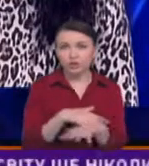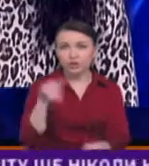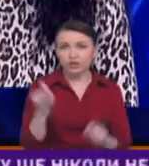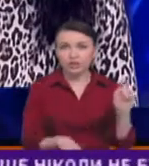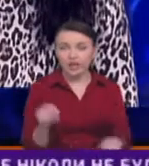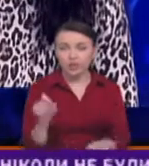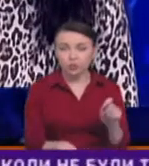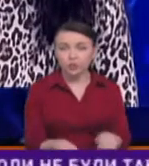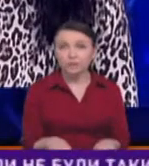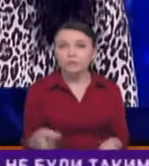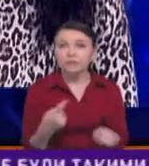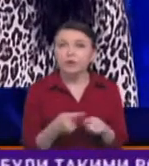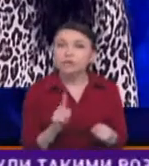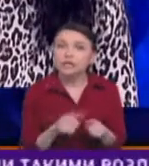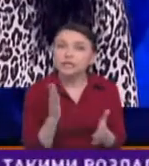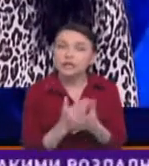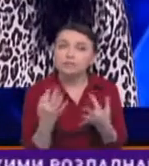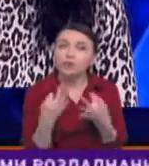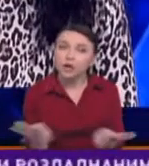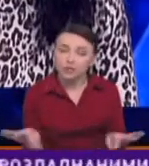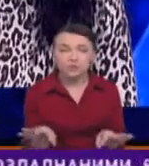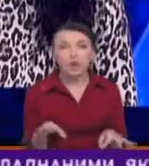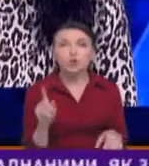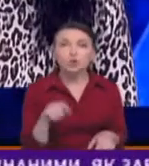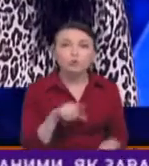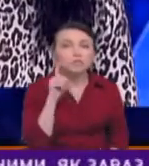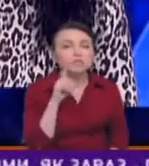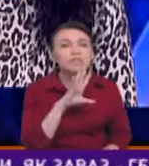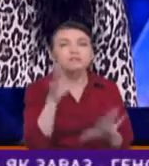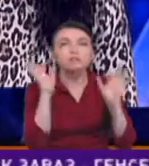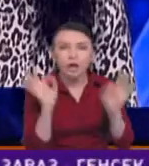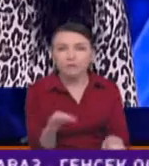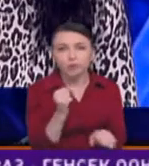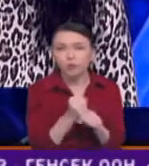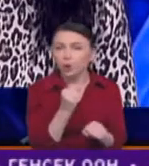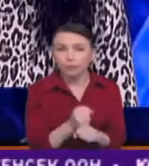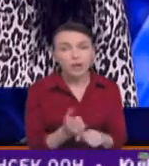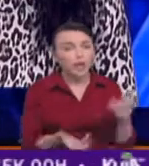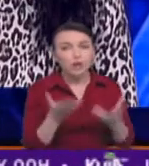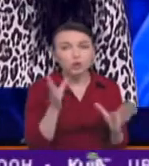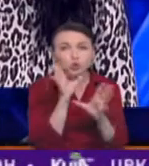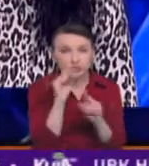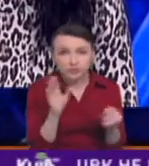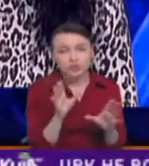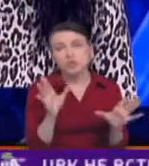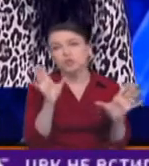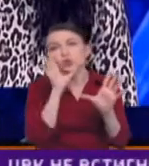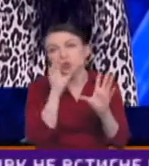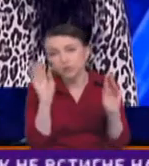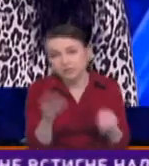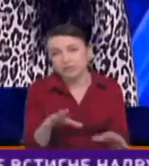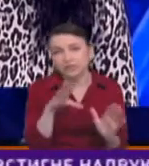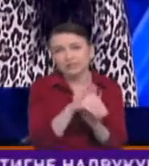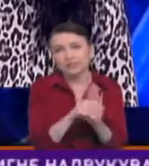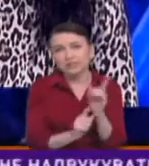референдумі. Оце є демократія. Тому Зеленський все правильно робить. Якщо не встигли, так не встигли вже внести зміни,